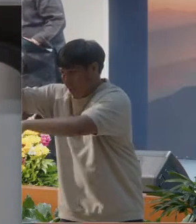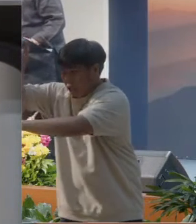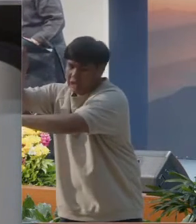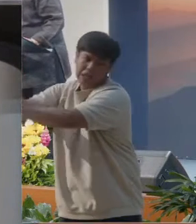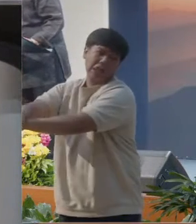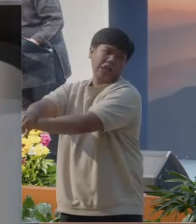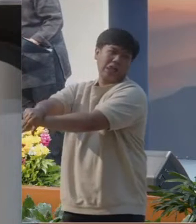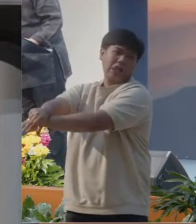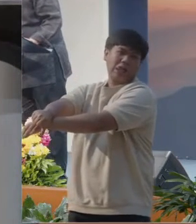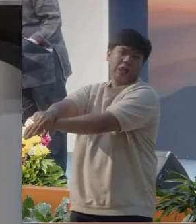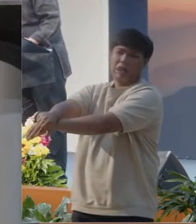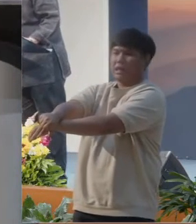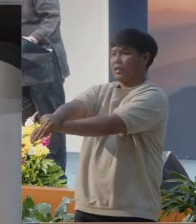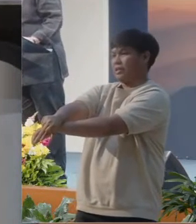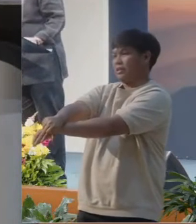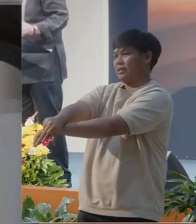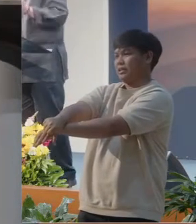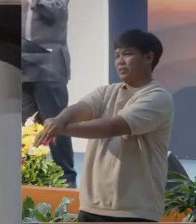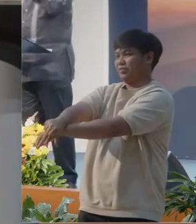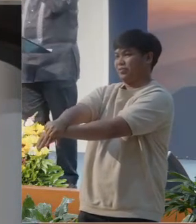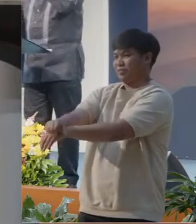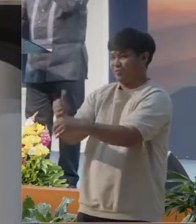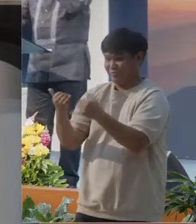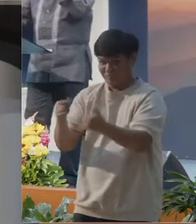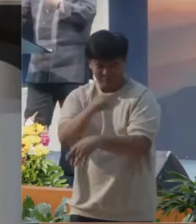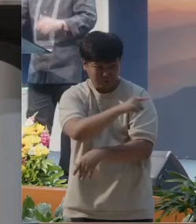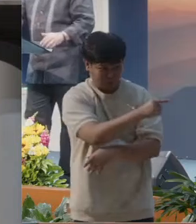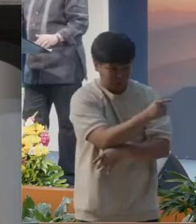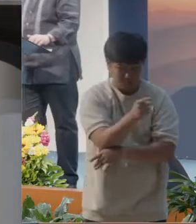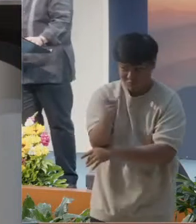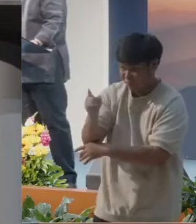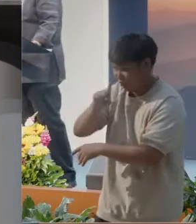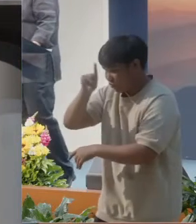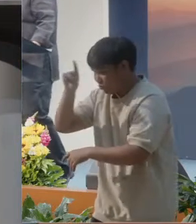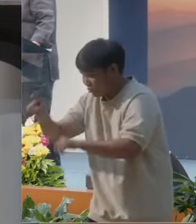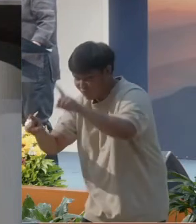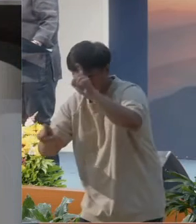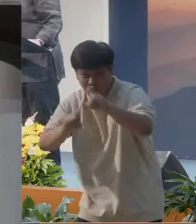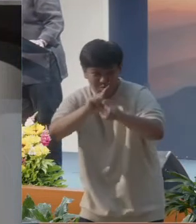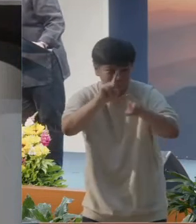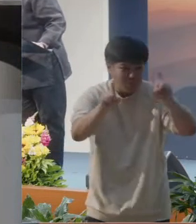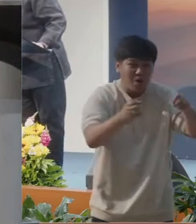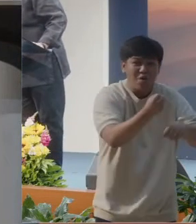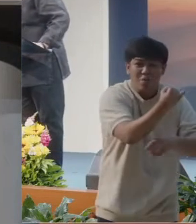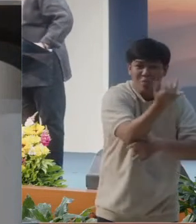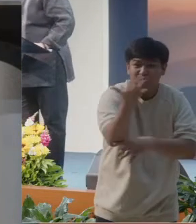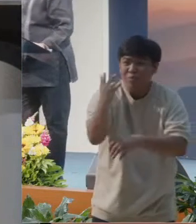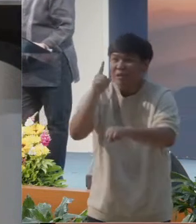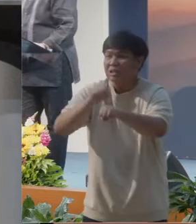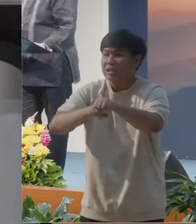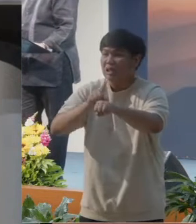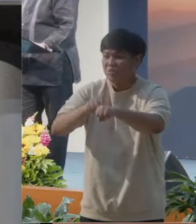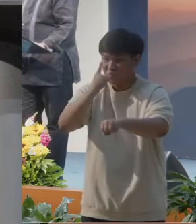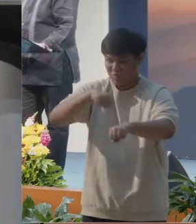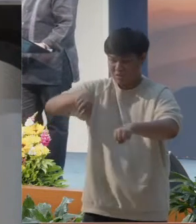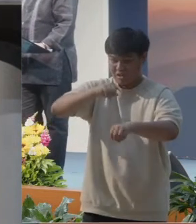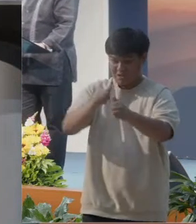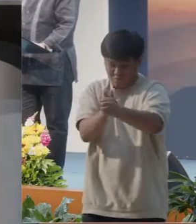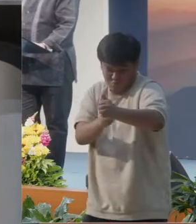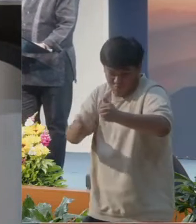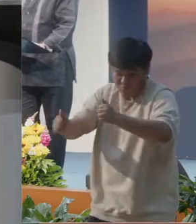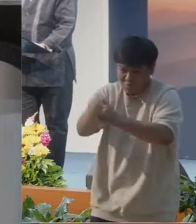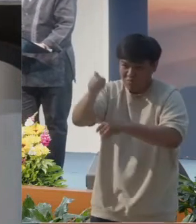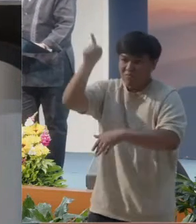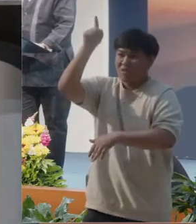pagkatalo. Tayo po ba? Ilang beses na rin po tayong lahat ay nanguna sa Panginoon. Hindi